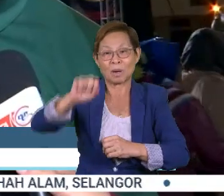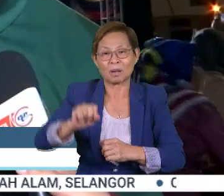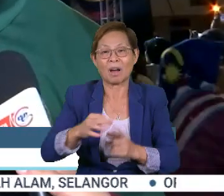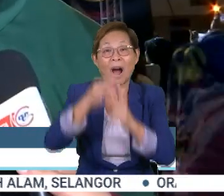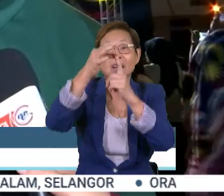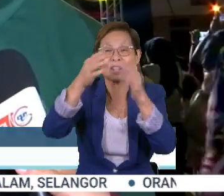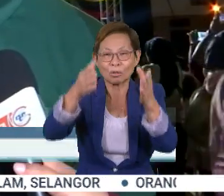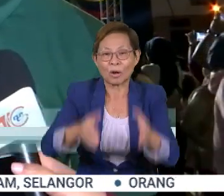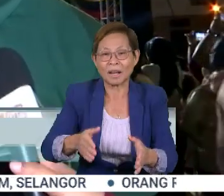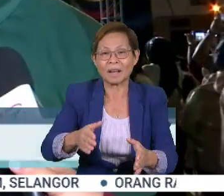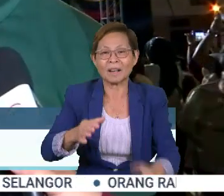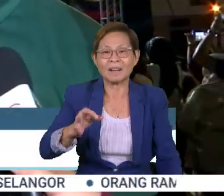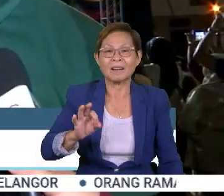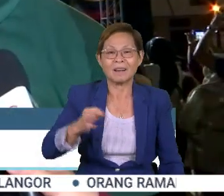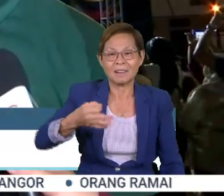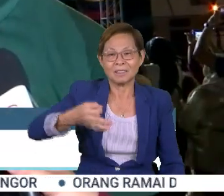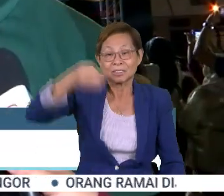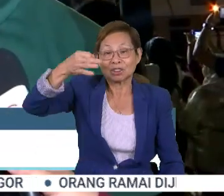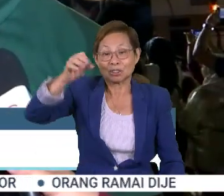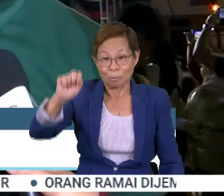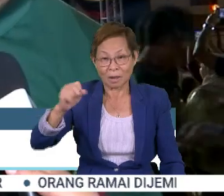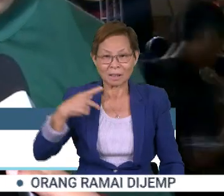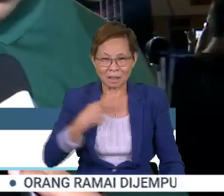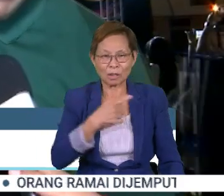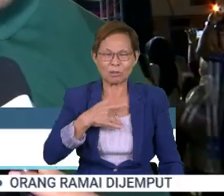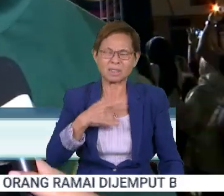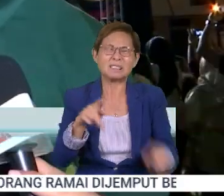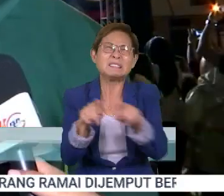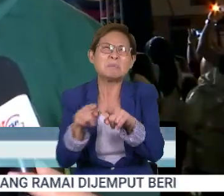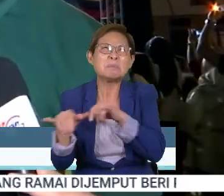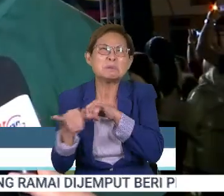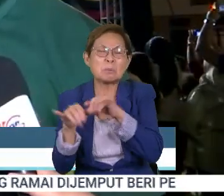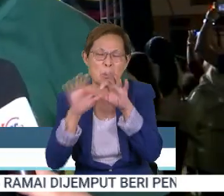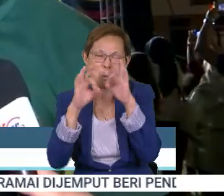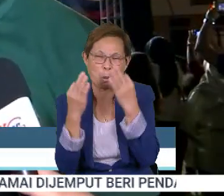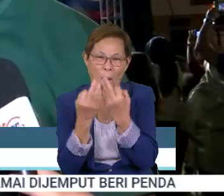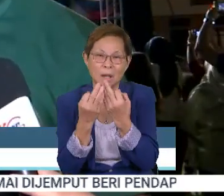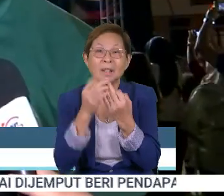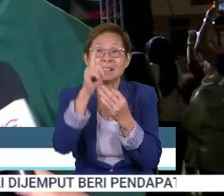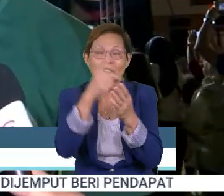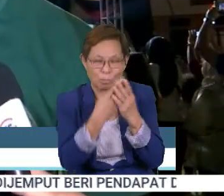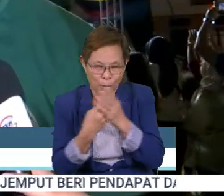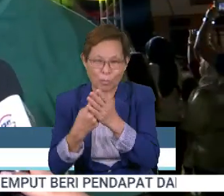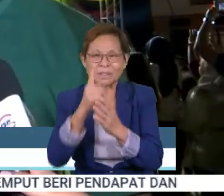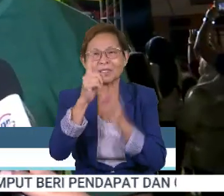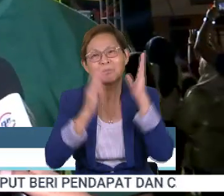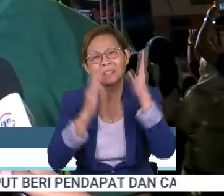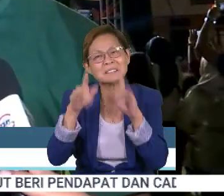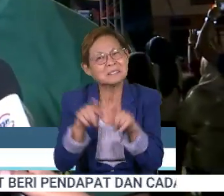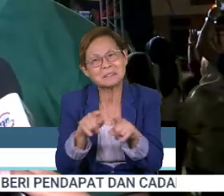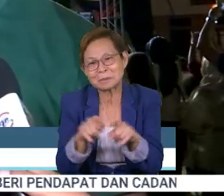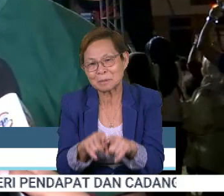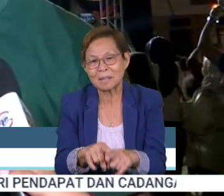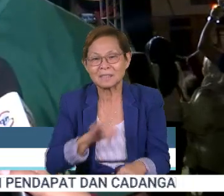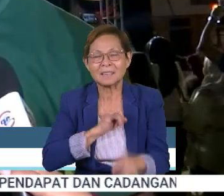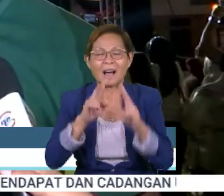warga Seremban, saya rasa kita ni sebagai satu keluarga, satu perpaduan dan satu Malaysia juga. So,